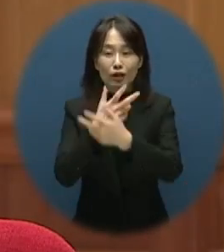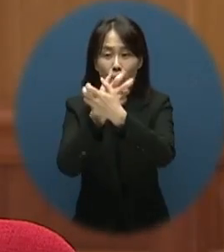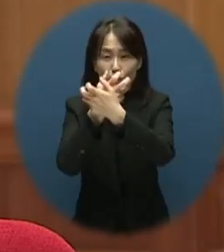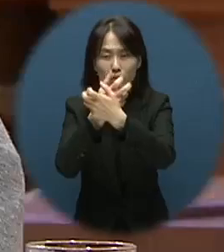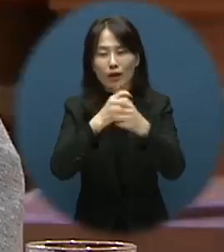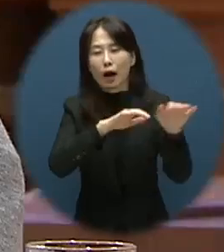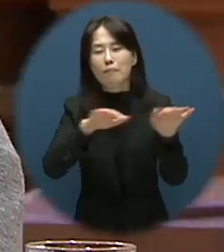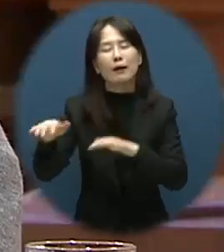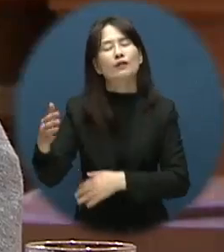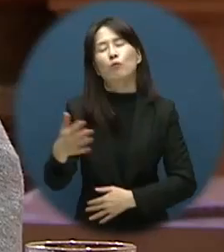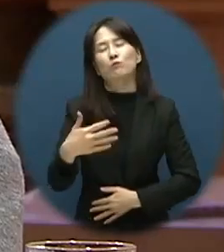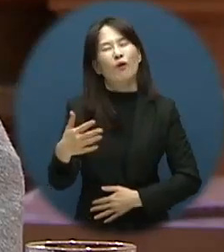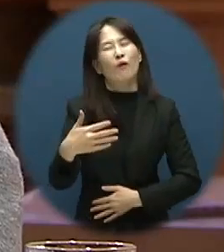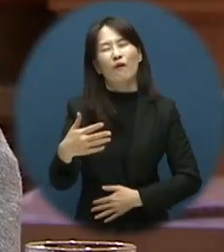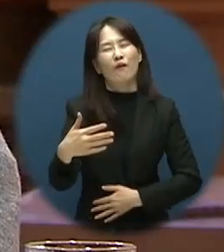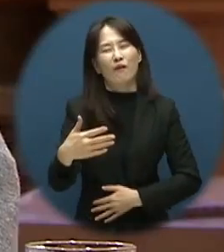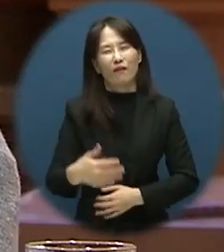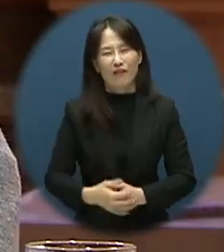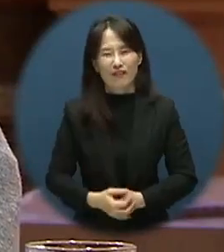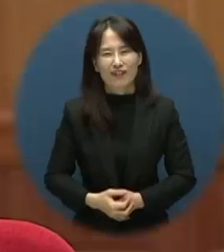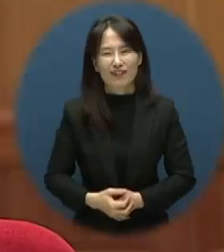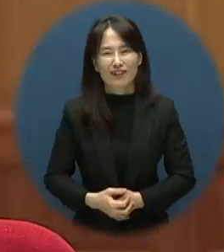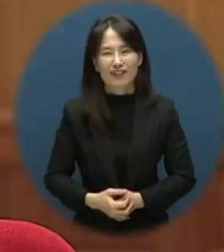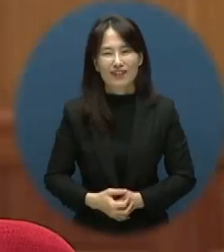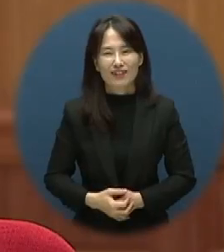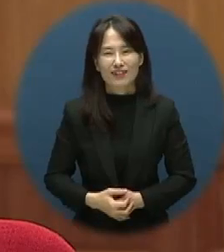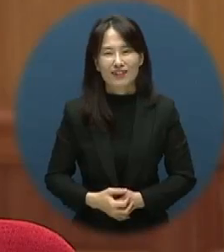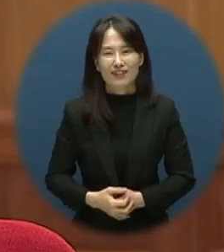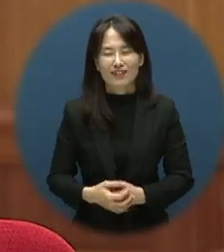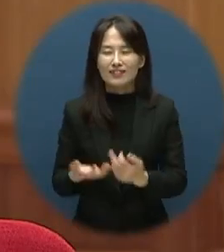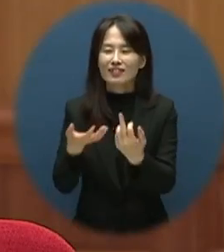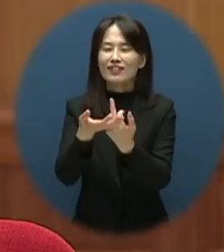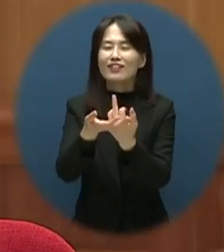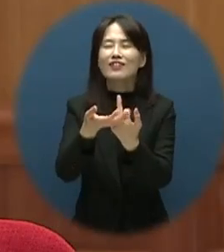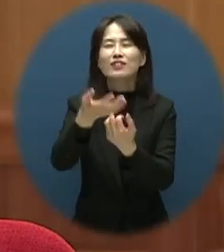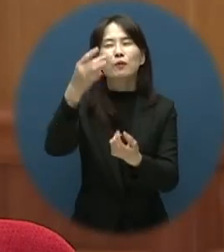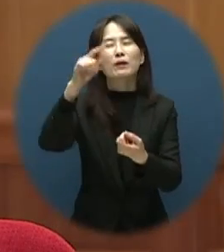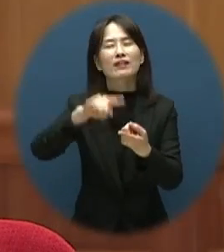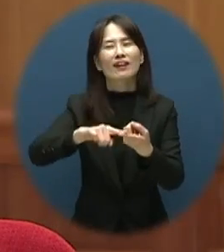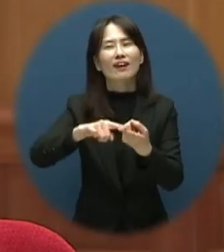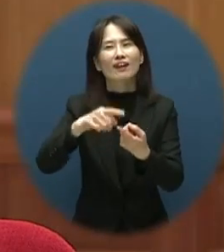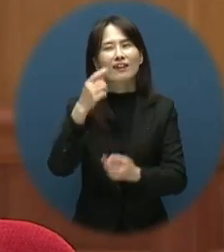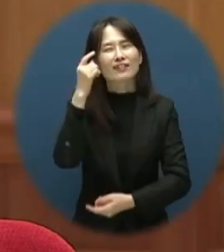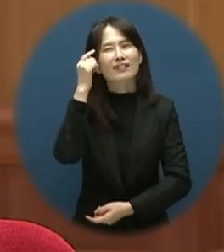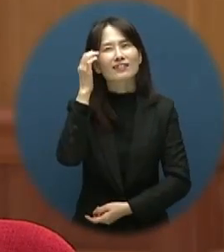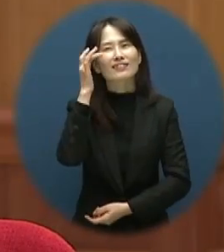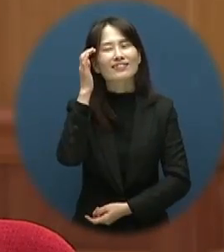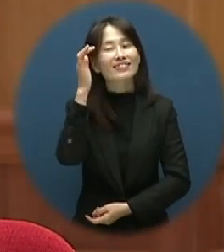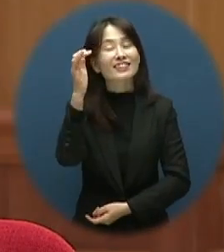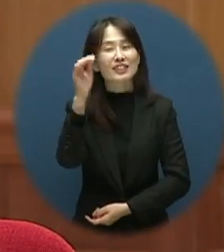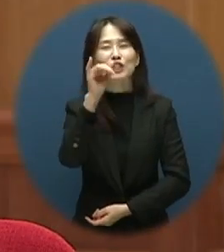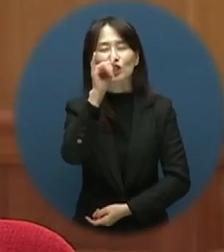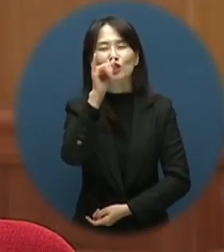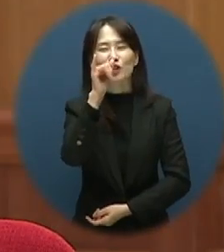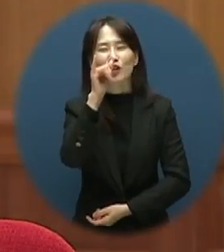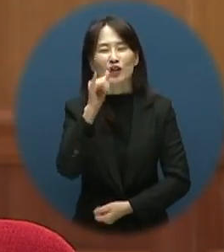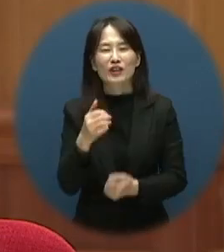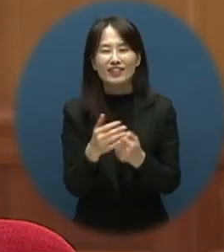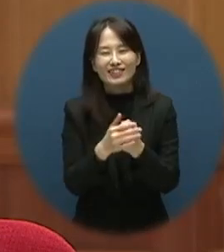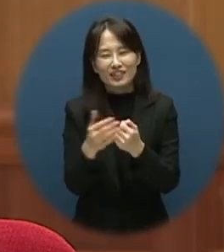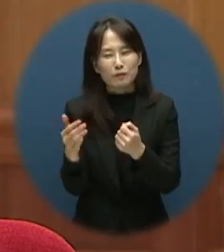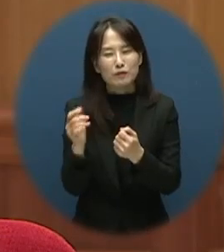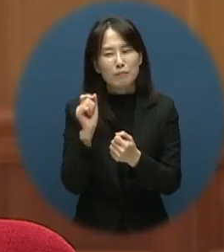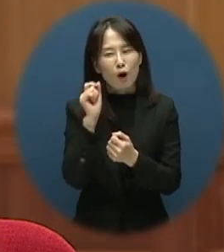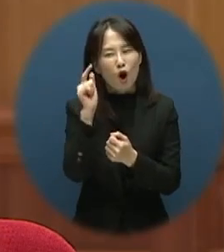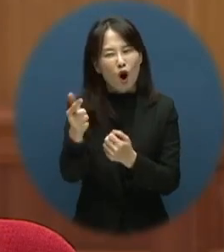바다 없잖아요. 그렇죠. 바다 없는데, 그래서 그런 섬에 대한 료망? 약간 있어요. 그래서